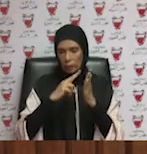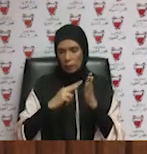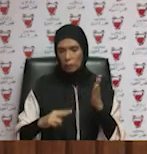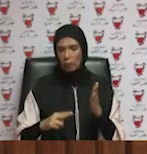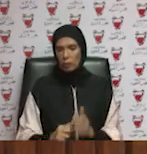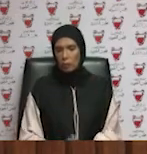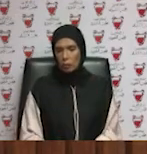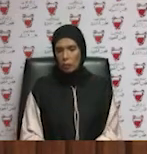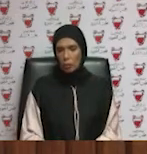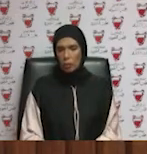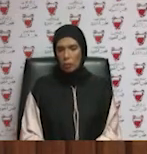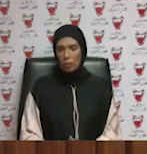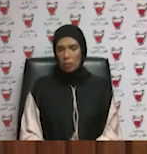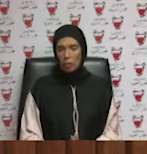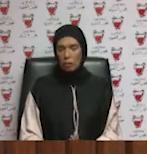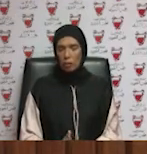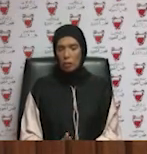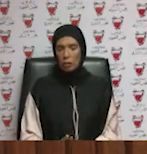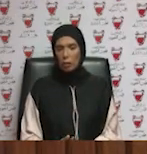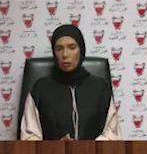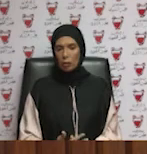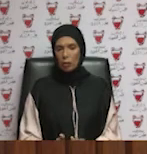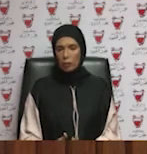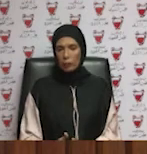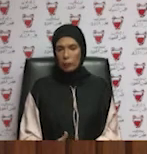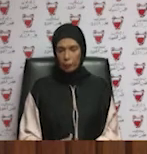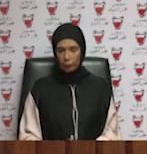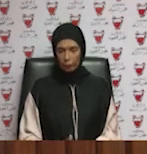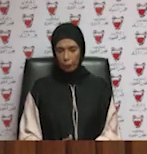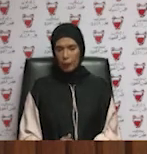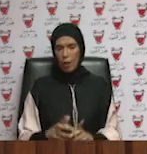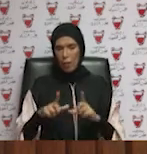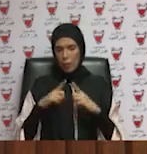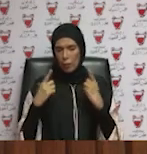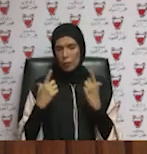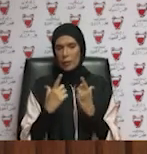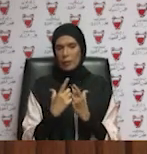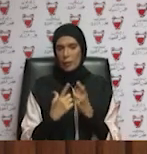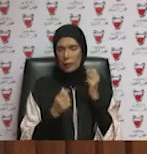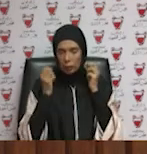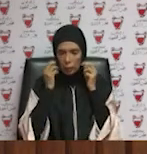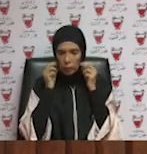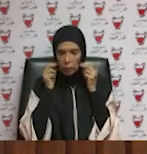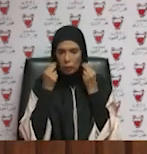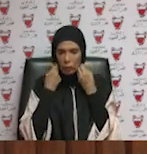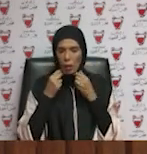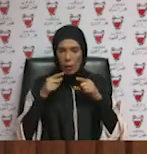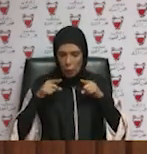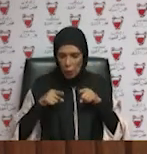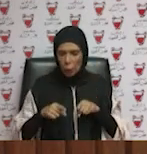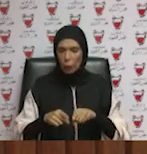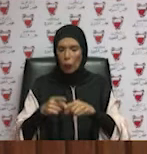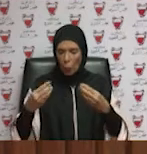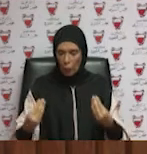البلديات تصبح غير واردة. هني الأخوان في اللجنة حاولوا أن هم يوائموا ما بين